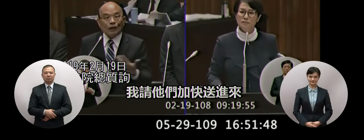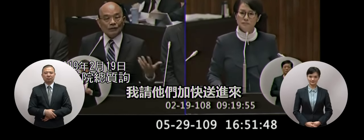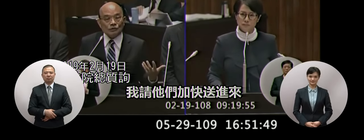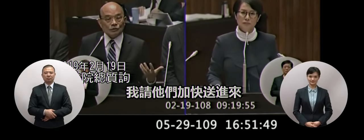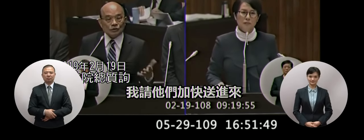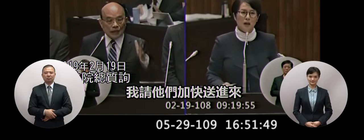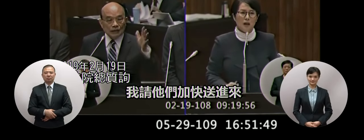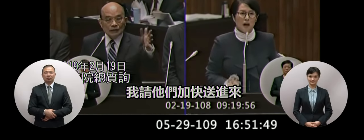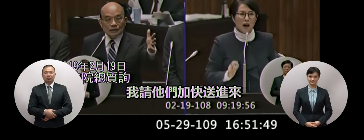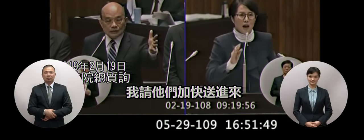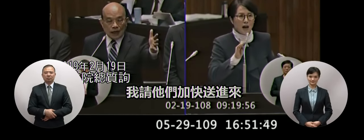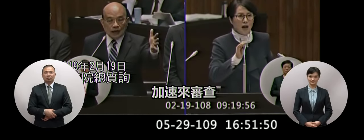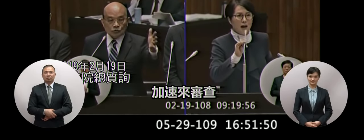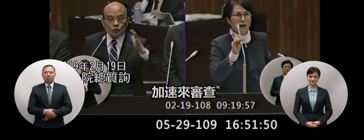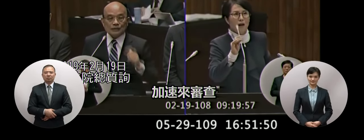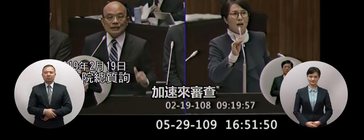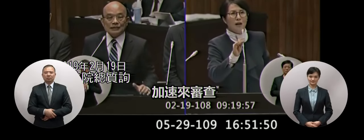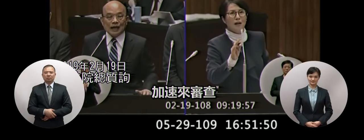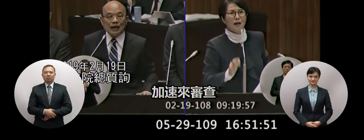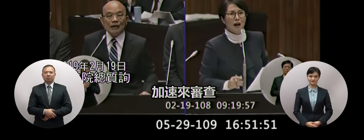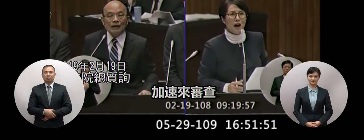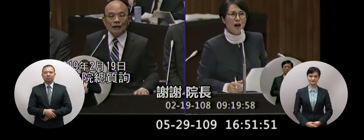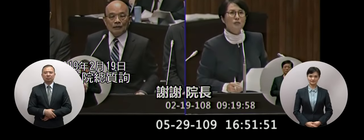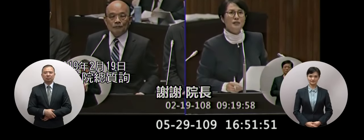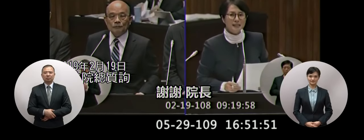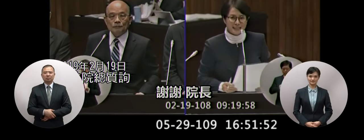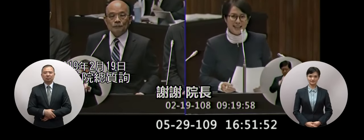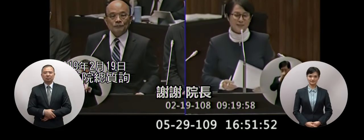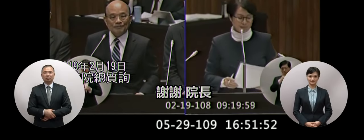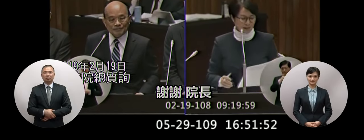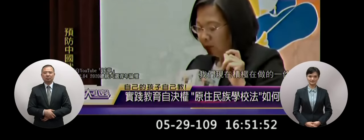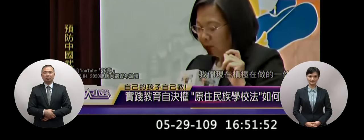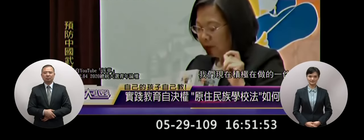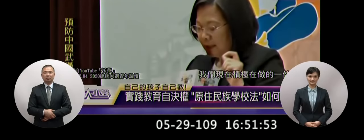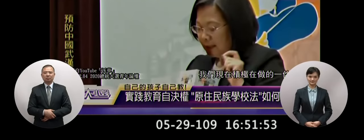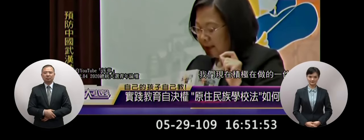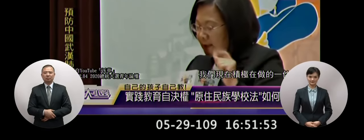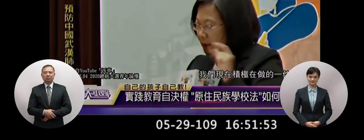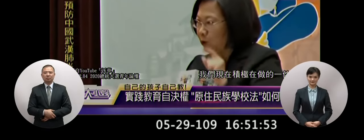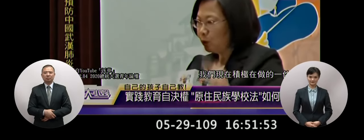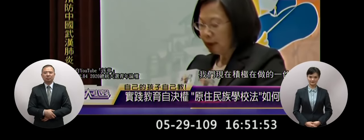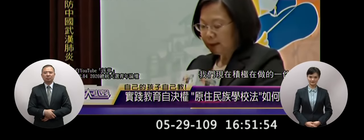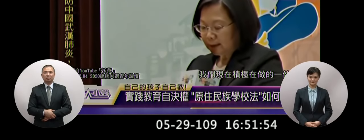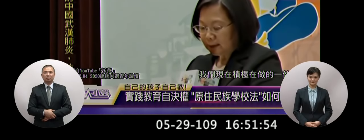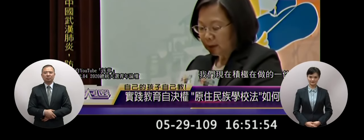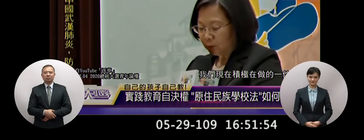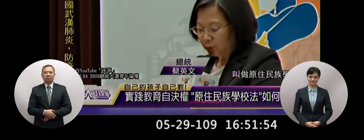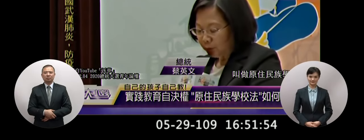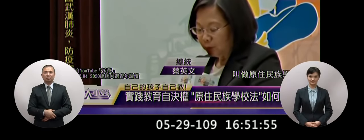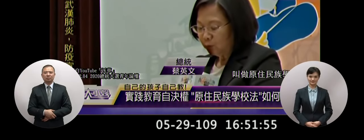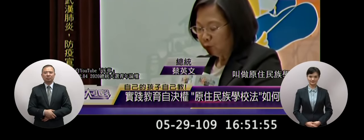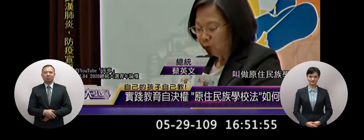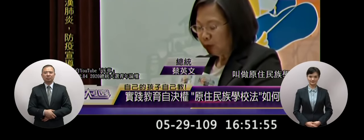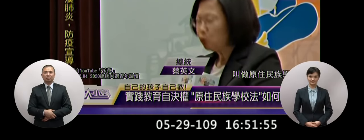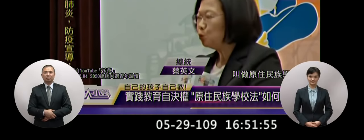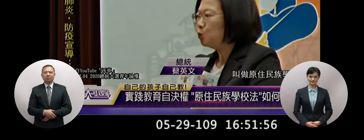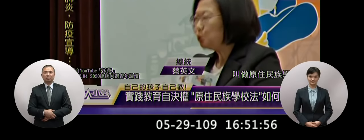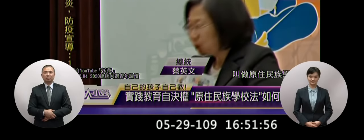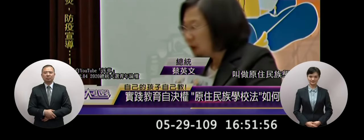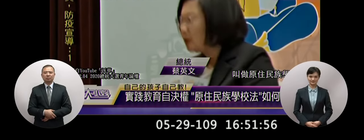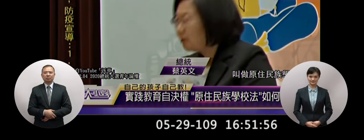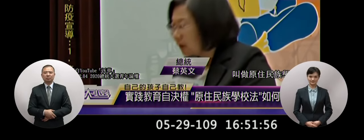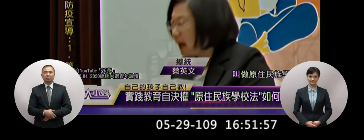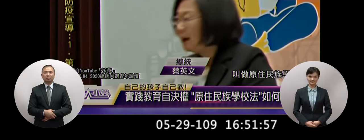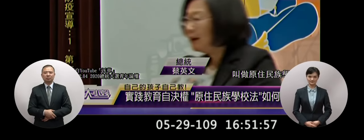他们加快送进来，加速来审查。 好，谢谢。 我们现在积极在做的一件事叫做原住民